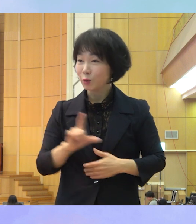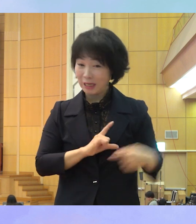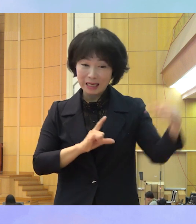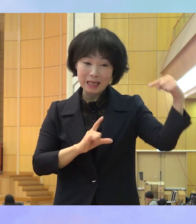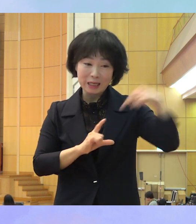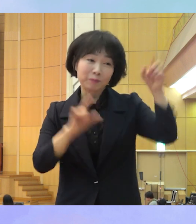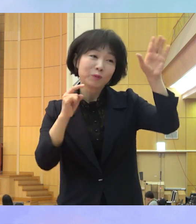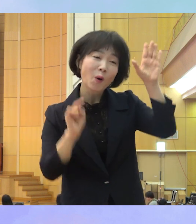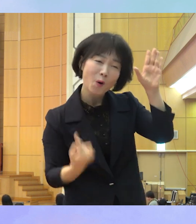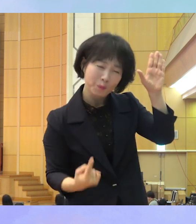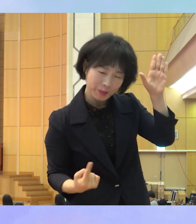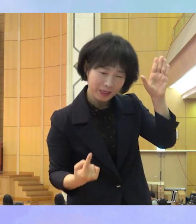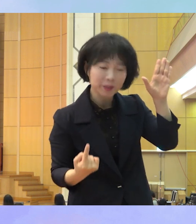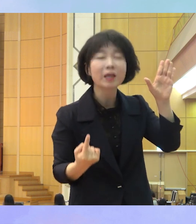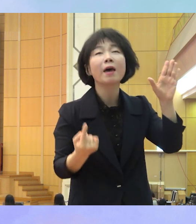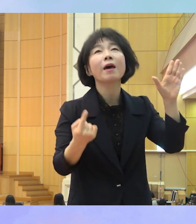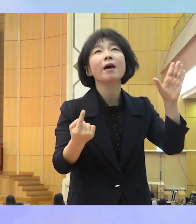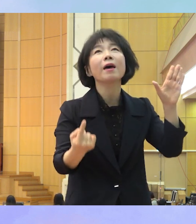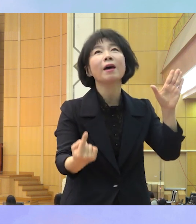예수 이름